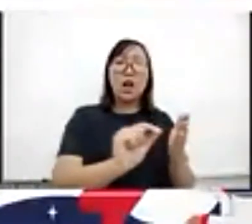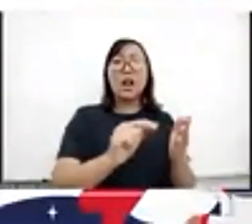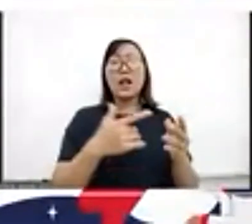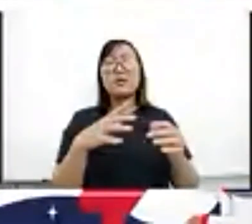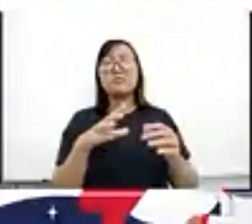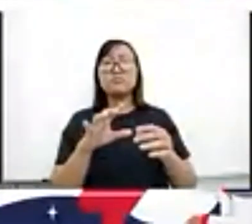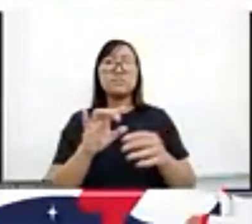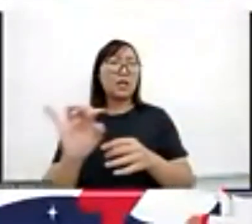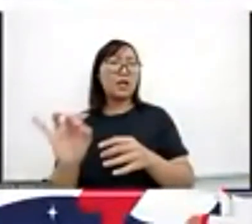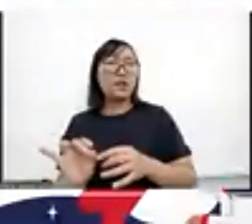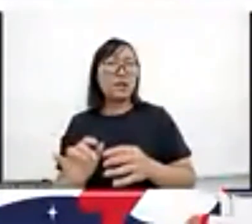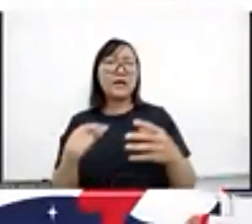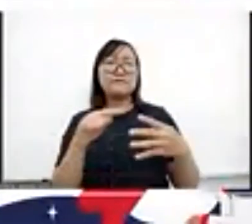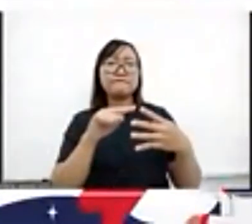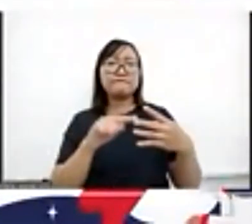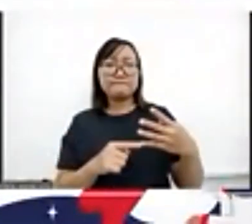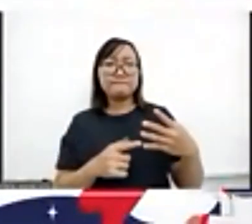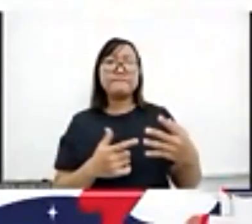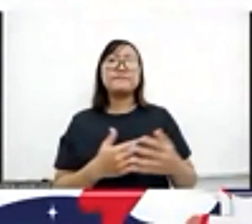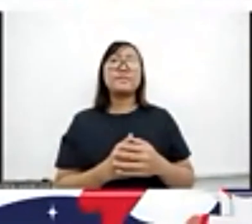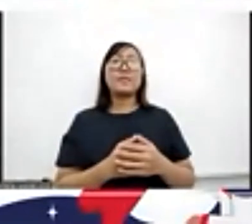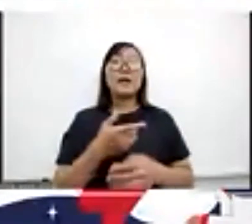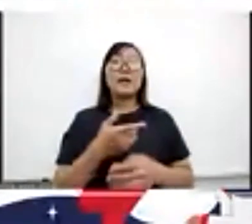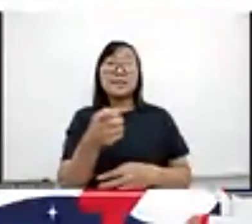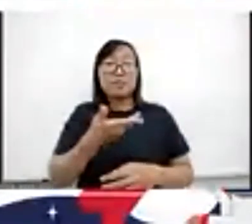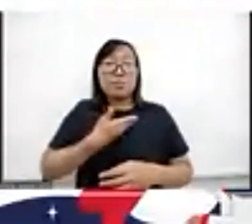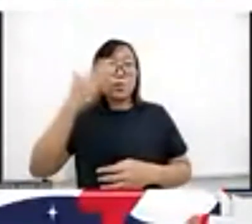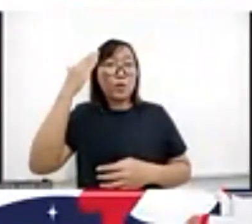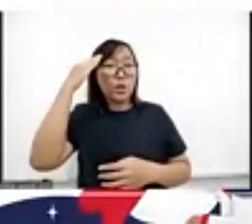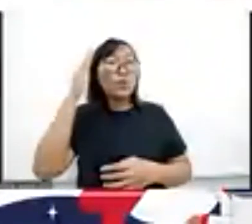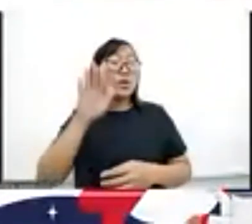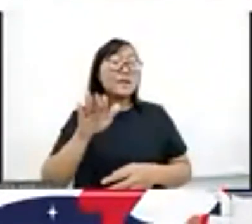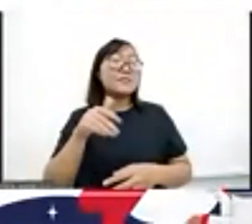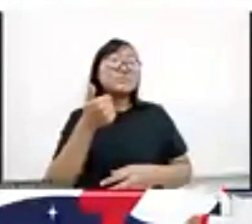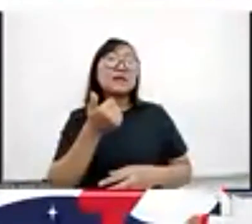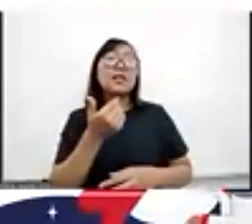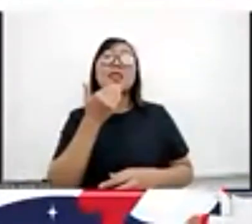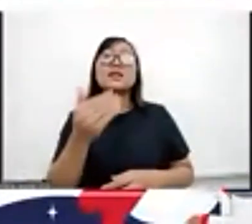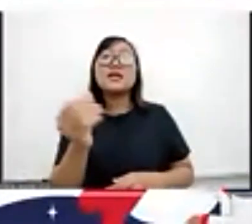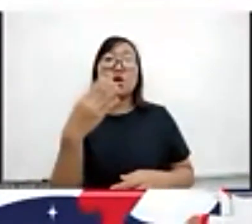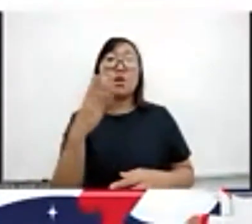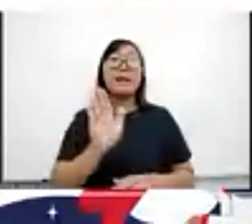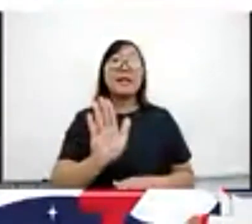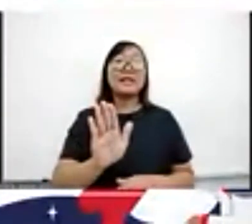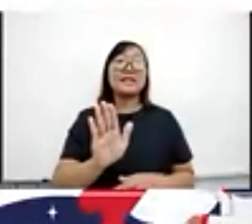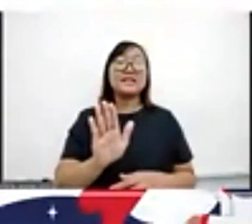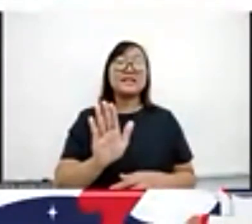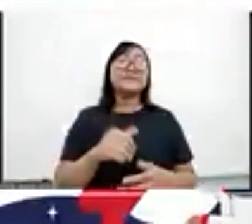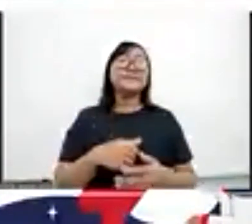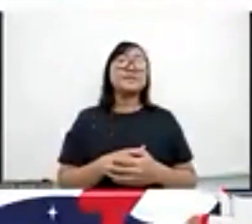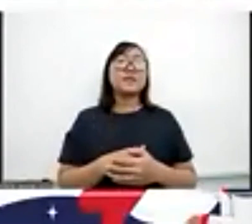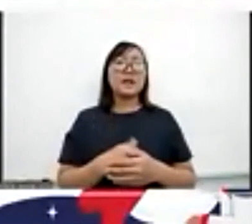Kerangka kerja ippj ya nanti bisa dieksplorasi lagi di tanya jawab dan nanti materi dari semua